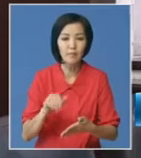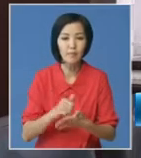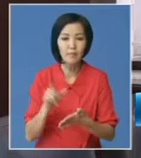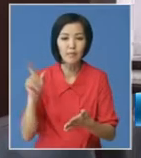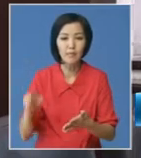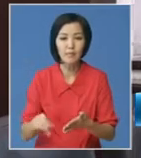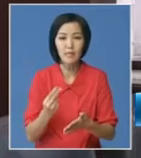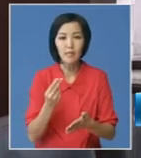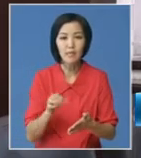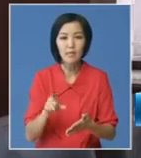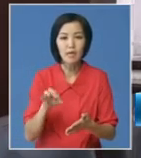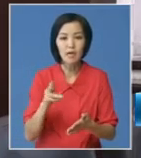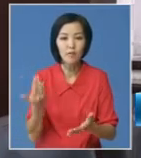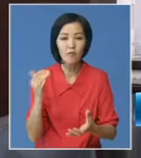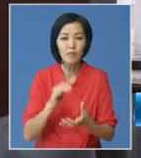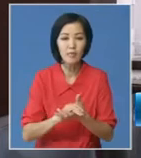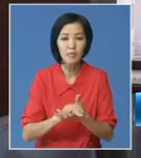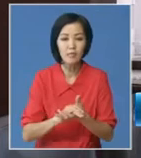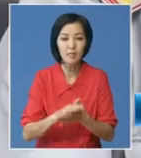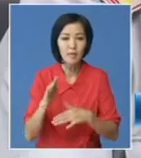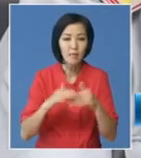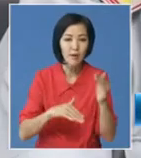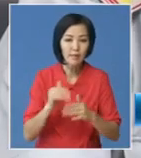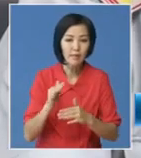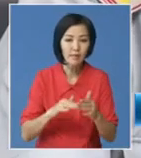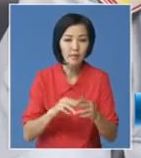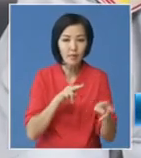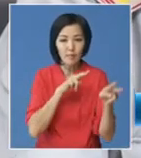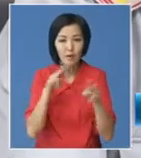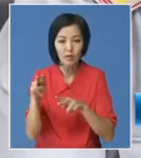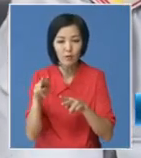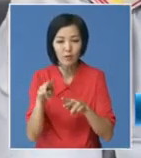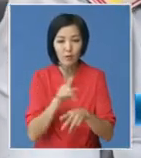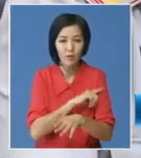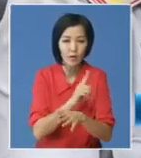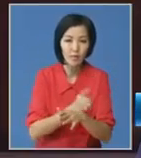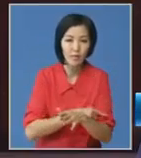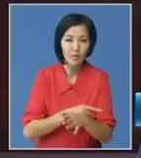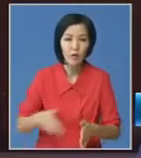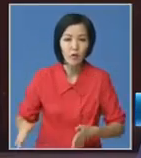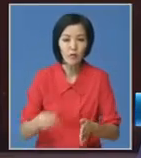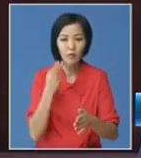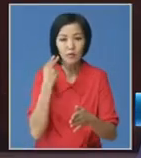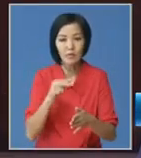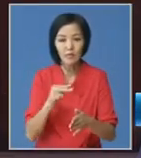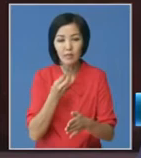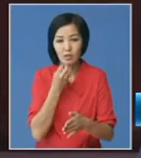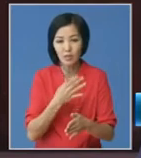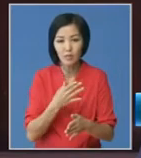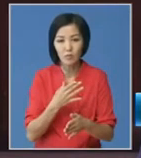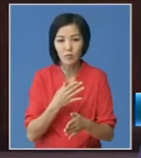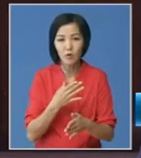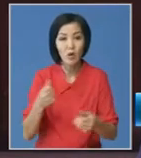Алексей Цыховой таныстырды. Білікті маманның айтуынша, бақылаушы жүйенің күшін арттырып, жолдың сапасын жақсартқанмен көлік оқиғасынан құтылу мүмкін